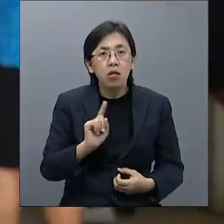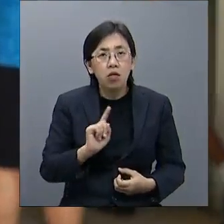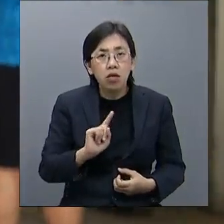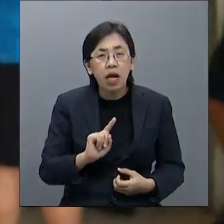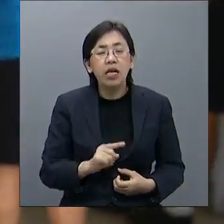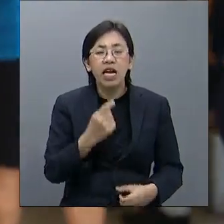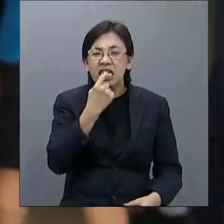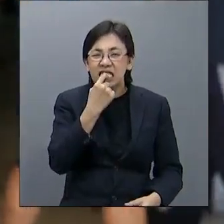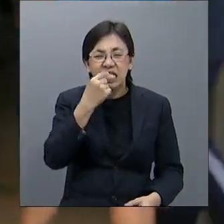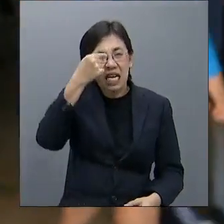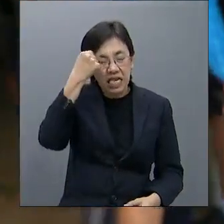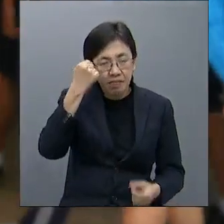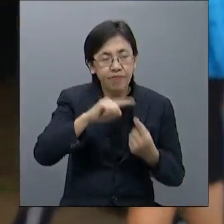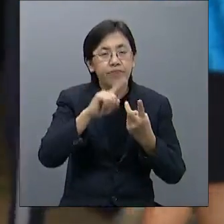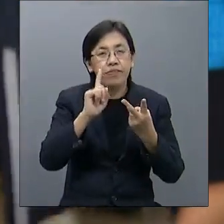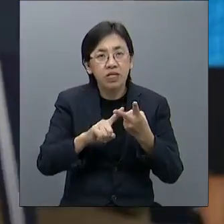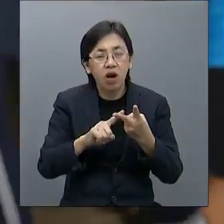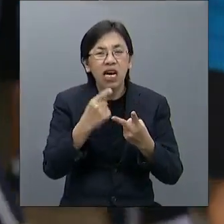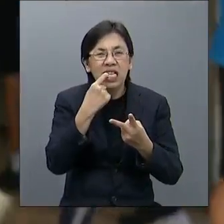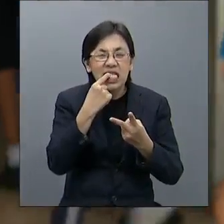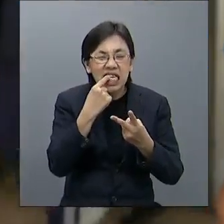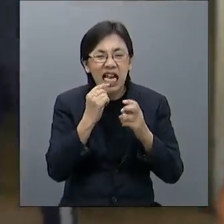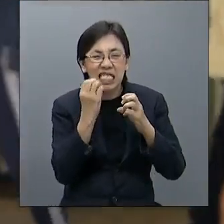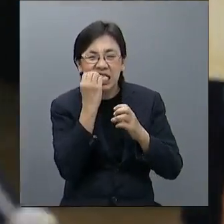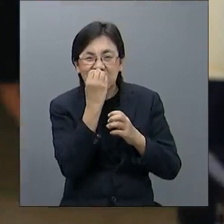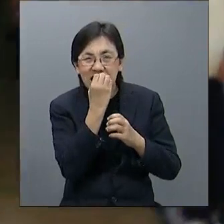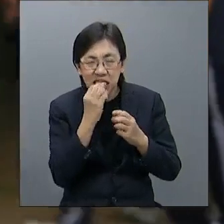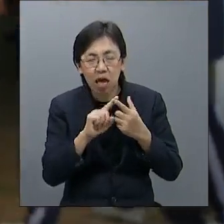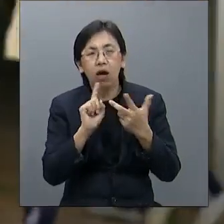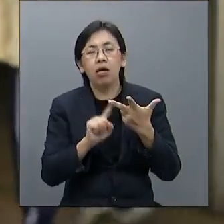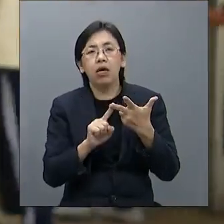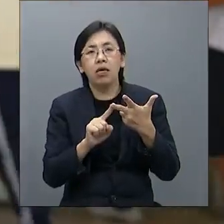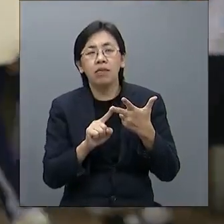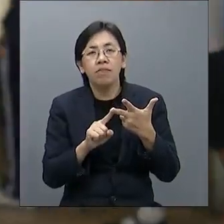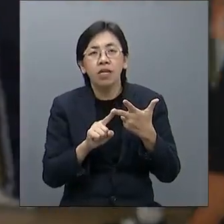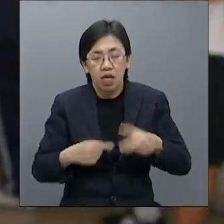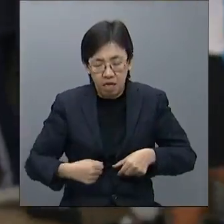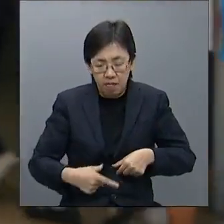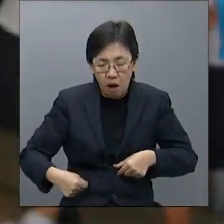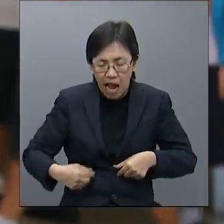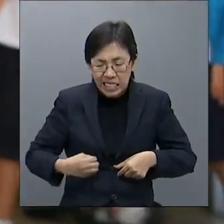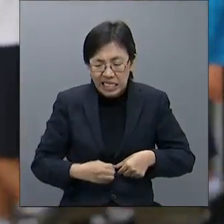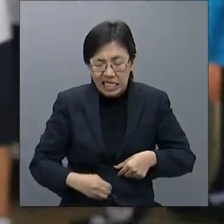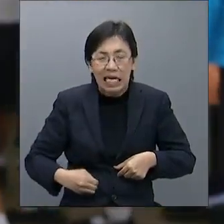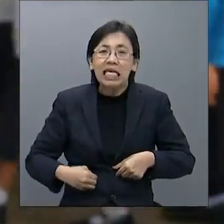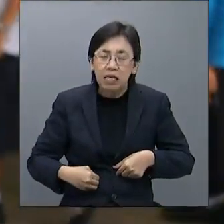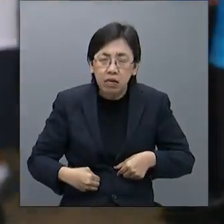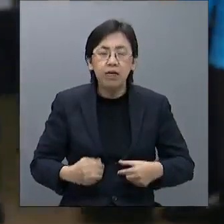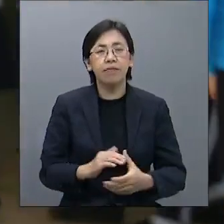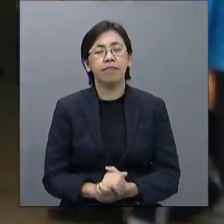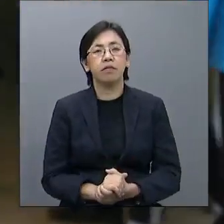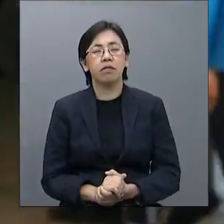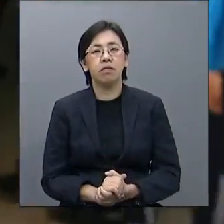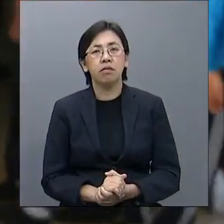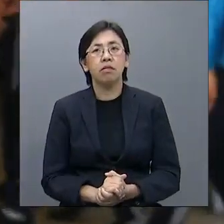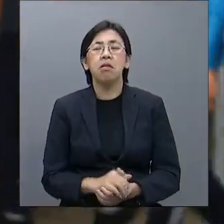ฟันผุนะคะ เรื่องของฟันก่อนแล้วก็รวมทั้งเรื่องของกระเพาะอาหารด้วยอะไรเงี้ยนะคะหรือเราก็จะบ